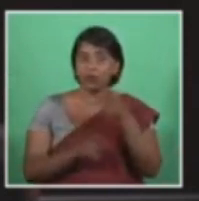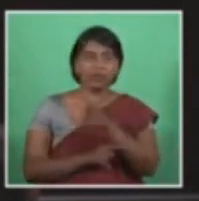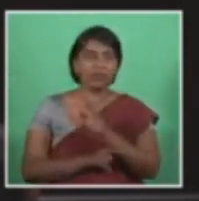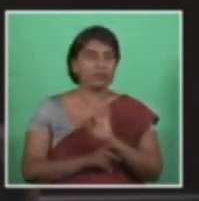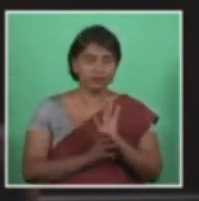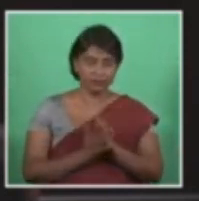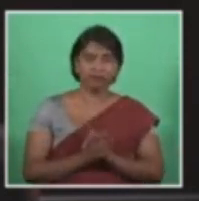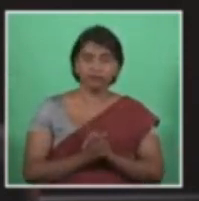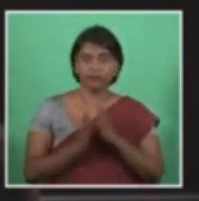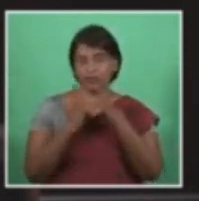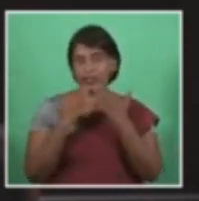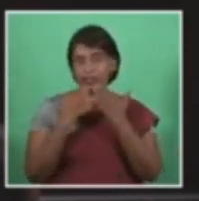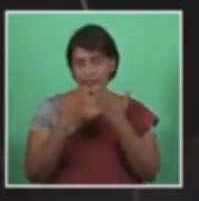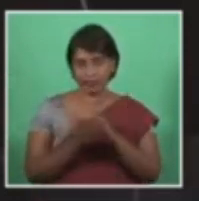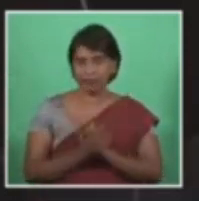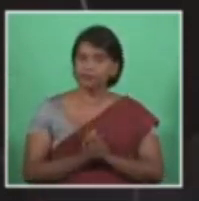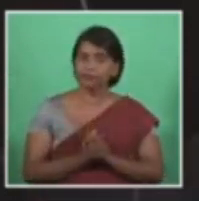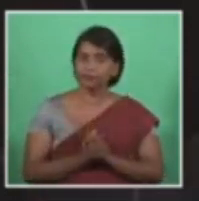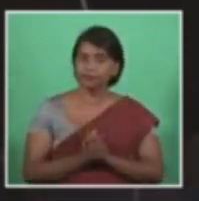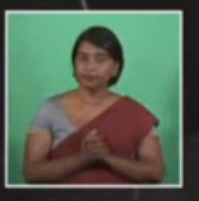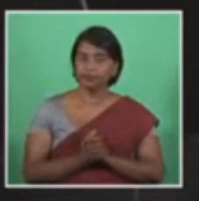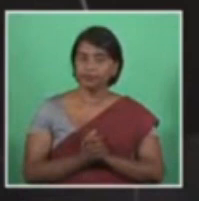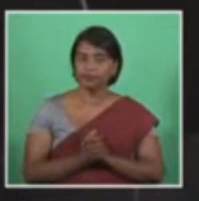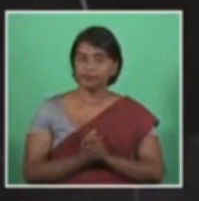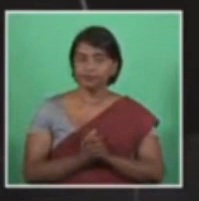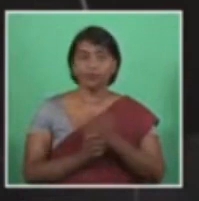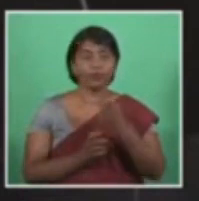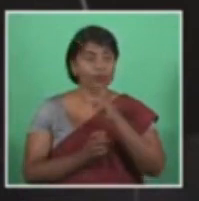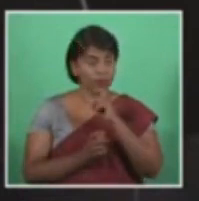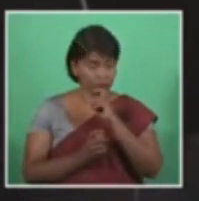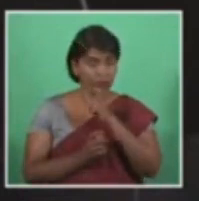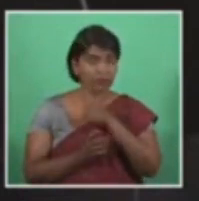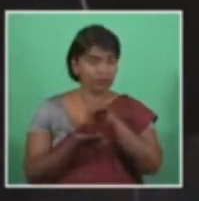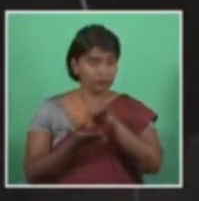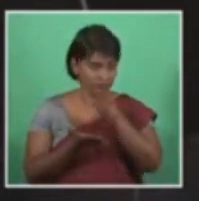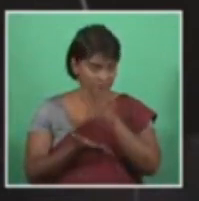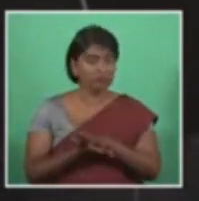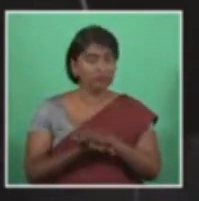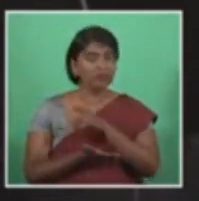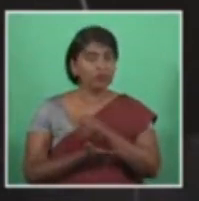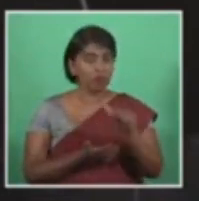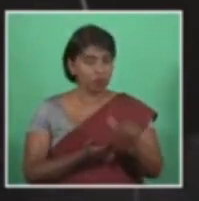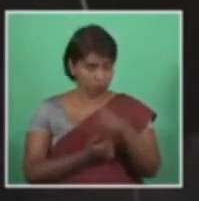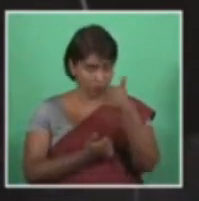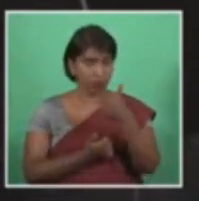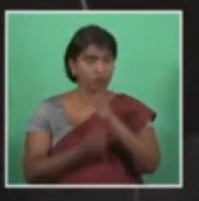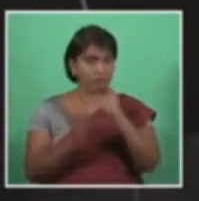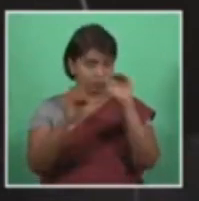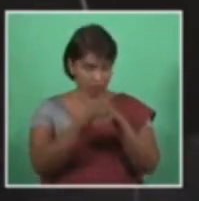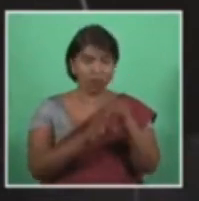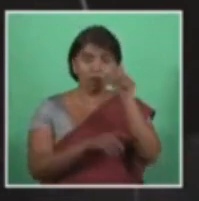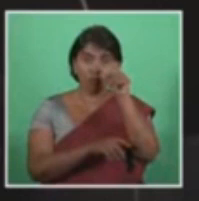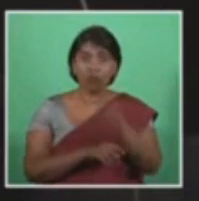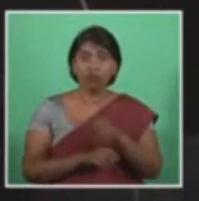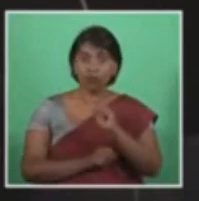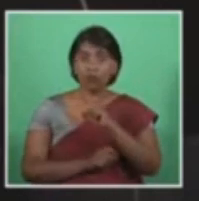මන්ත්‍රීතුමිය. හරි, බොහොම ස්තුතියි ගරු ඇමතිතුමා. ඒ කියන්නේ අධිකරණයද තීරණය කරන්නේ පුනරුත්ථාපනය විය යුතු පුද්ගලයා කවුද